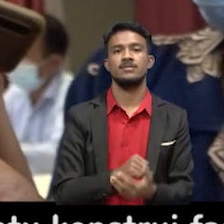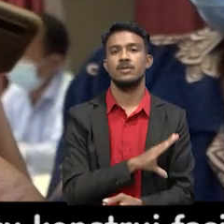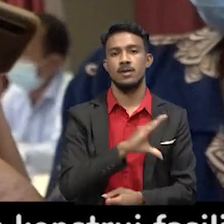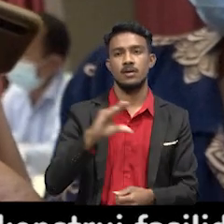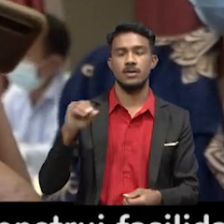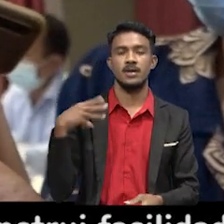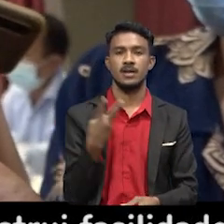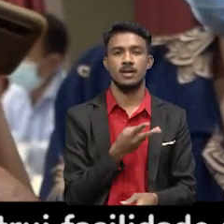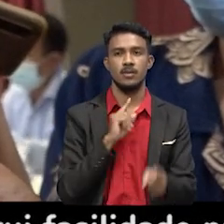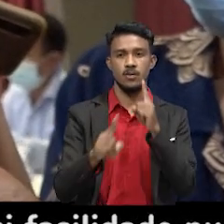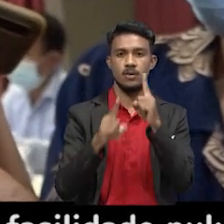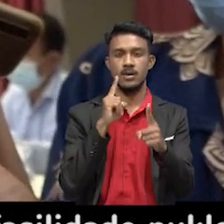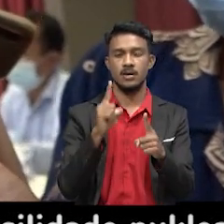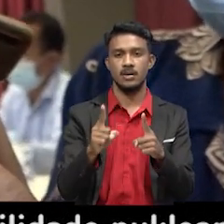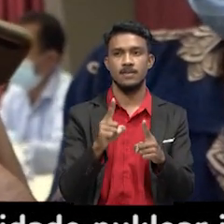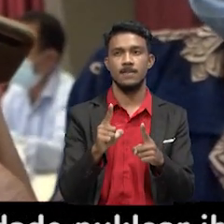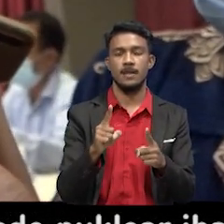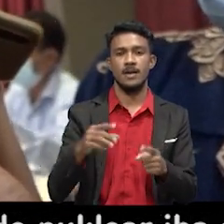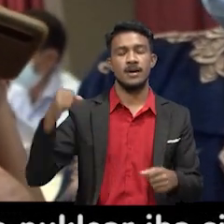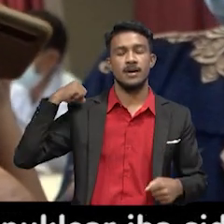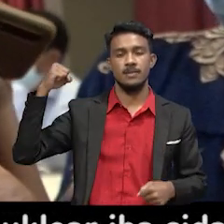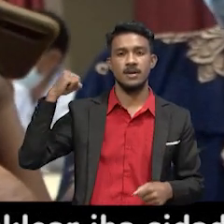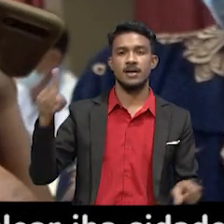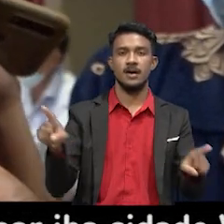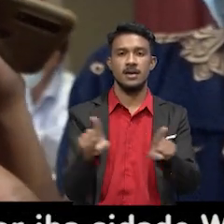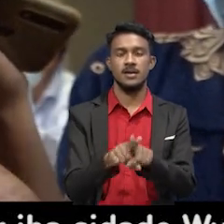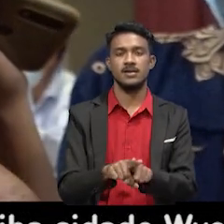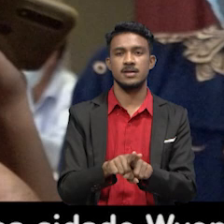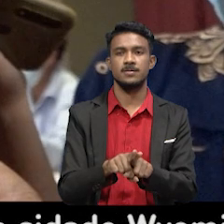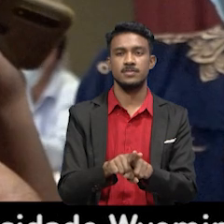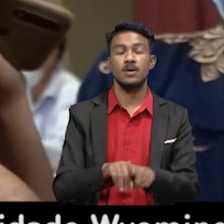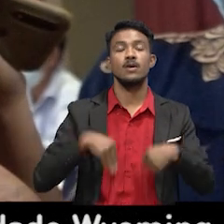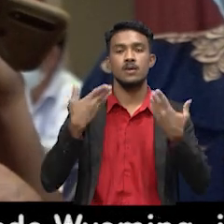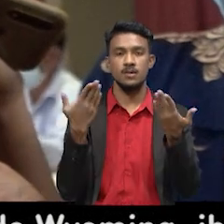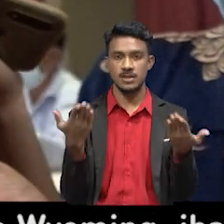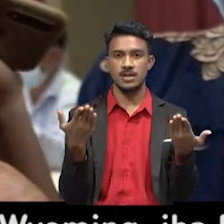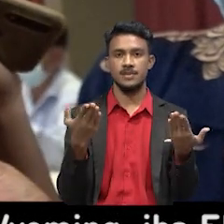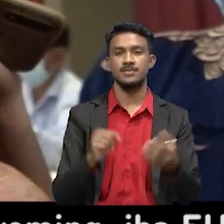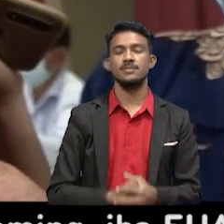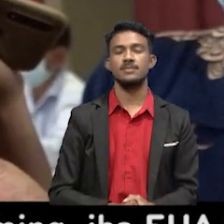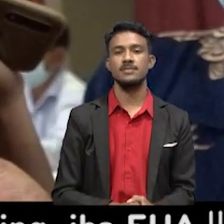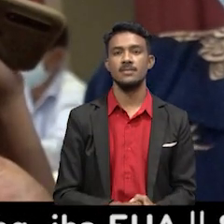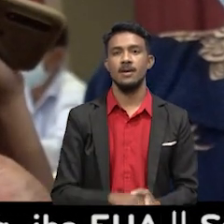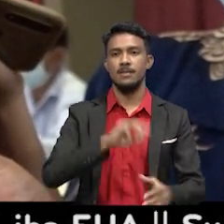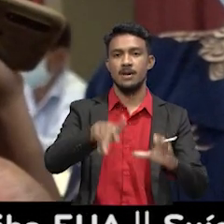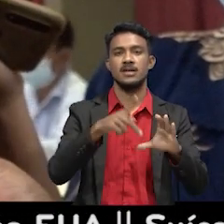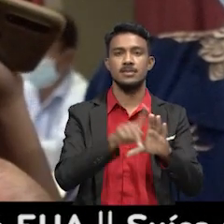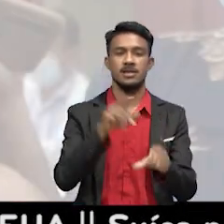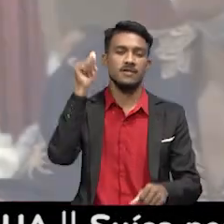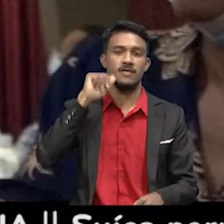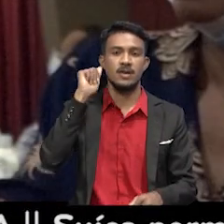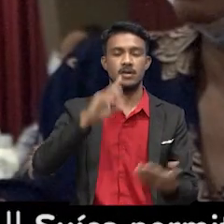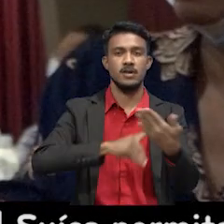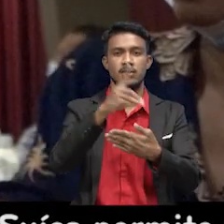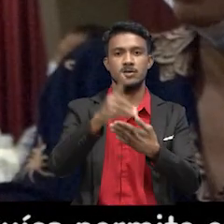si kuliah lebih banyak sobre transfer account, eh, tentu, akuntabilitas, wensa, partisipasi veto, di zaman itu pagi